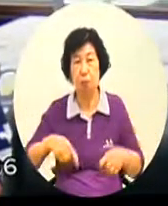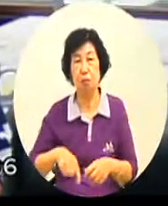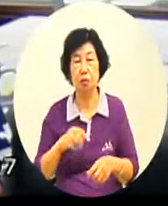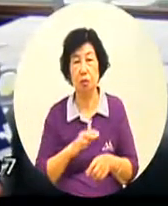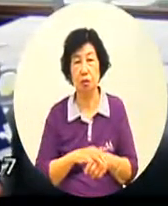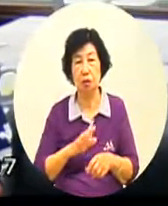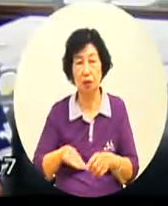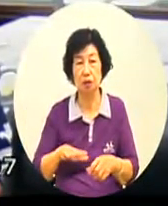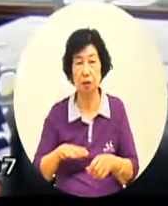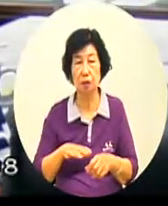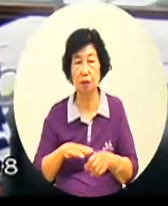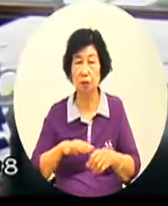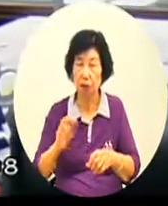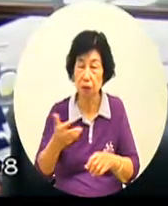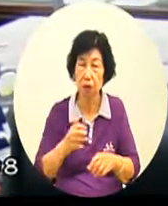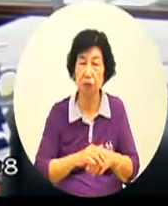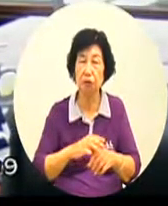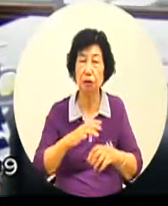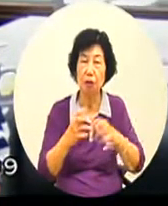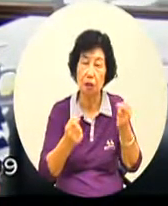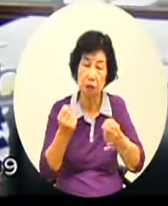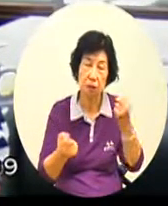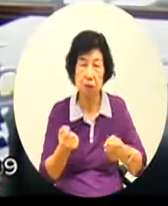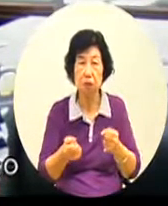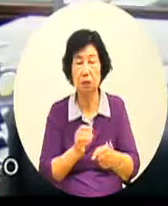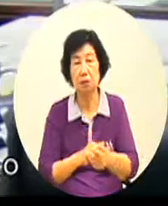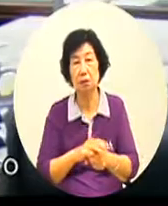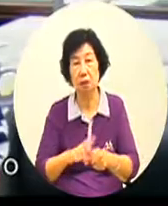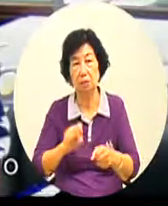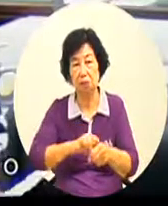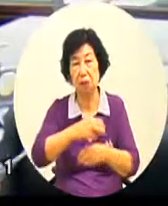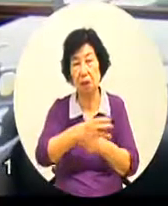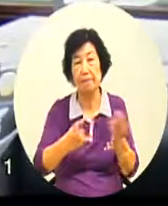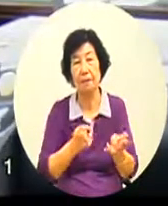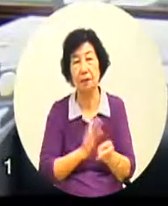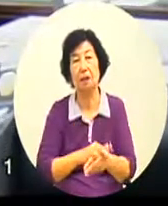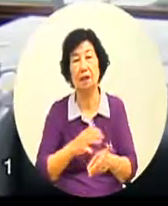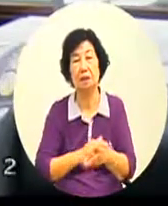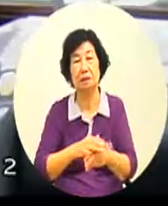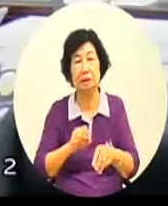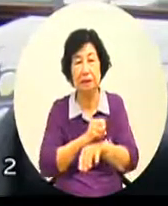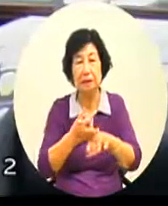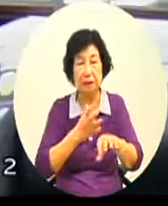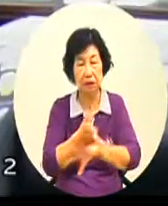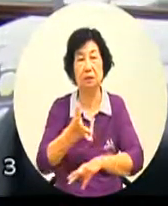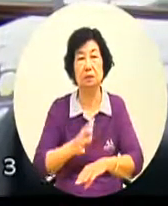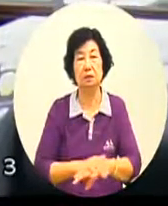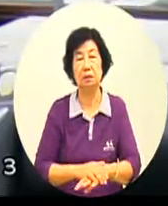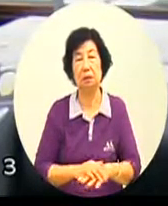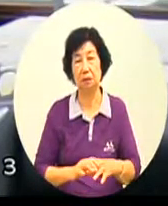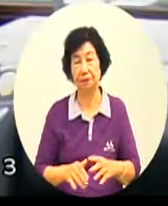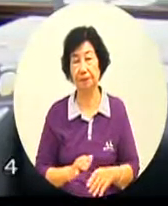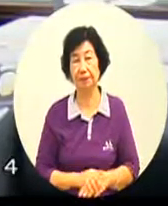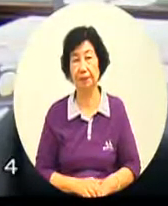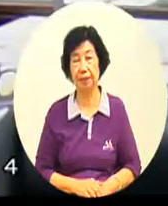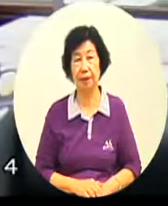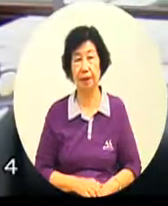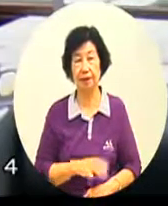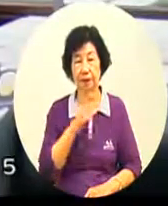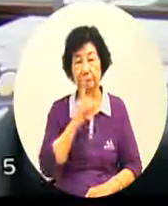个小时、14、15个小时以上，这不会太离谱了吗？这不会太离谱了吗？